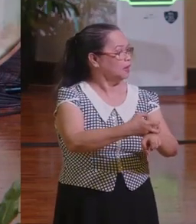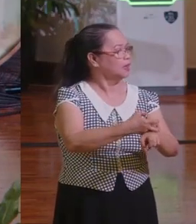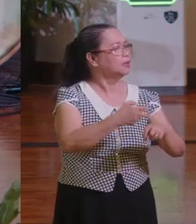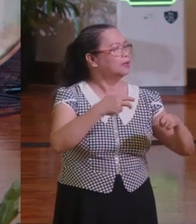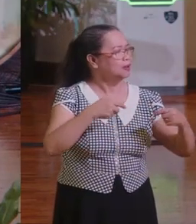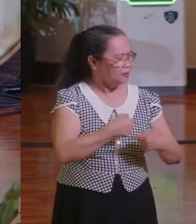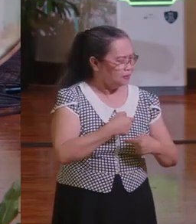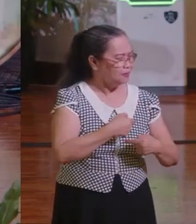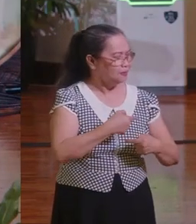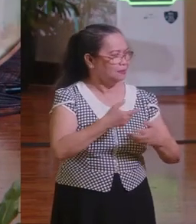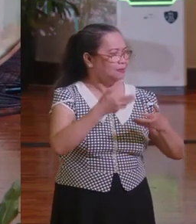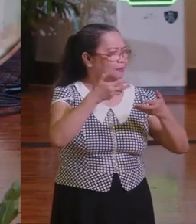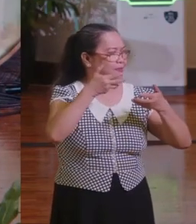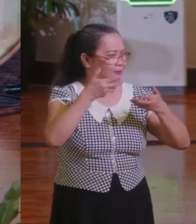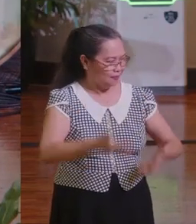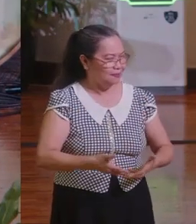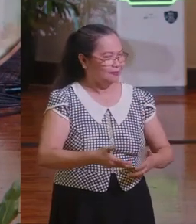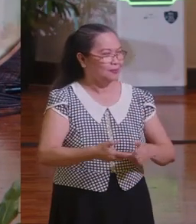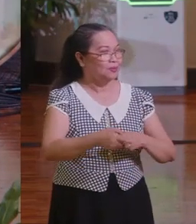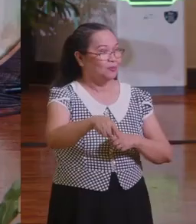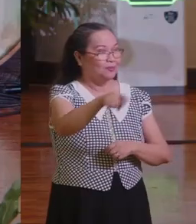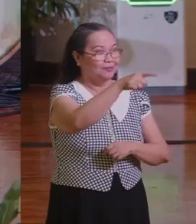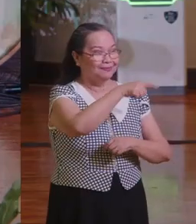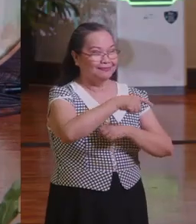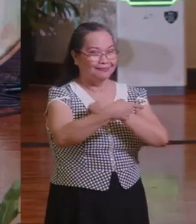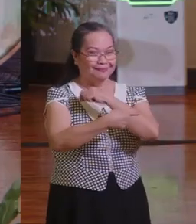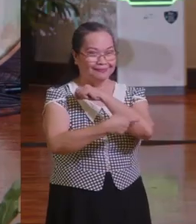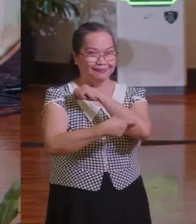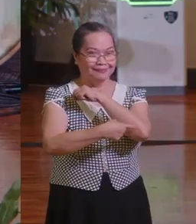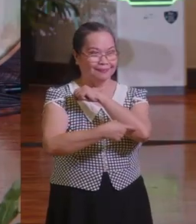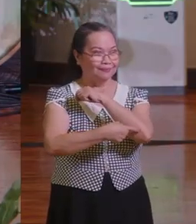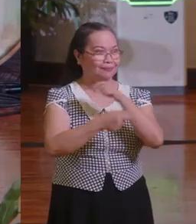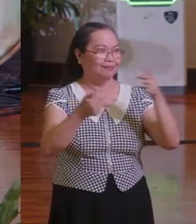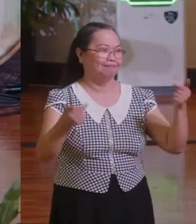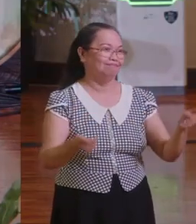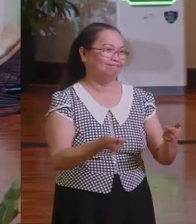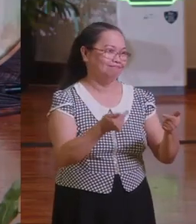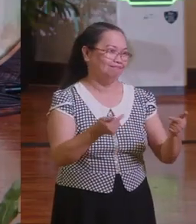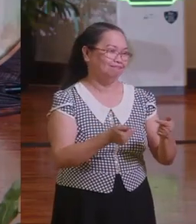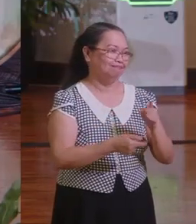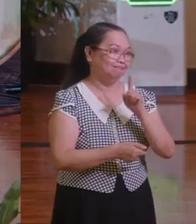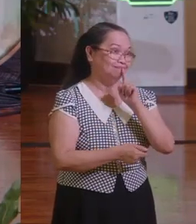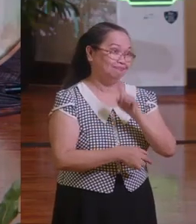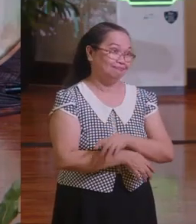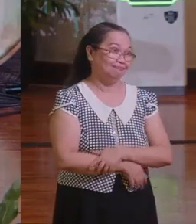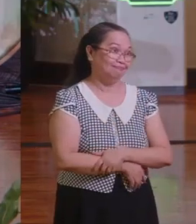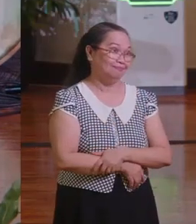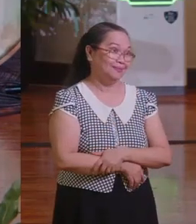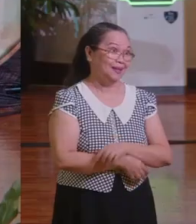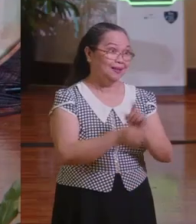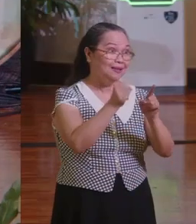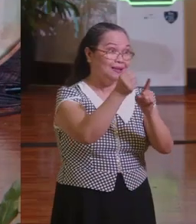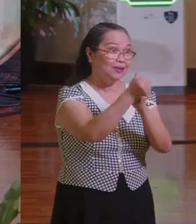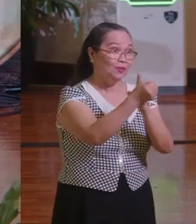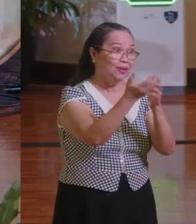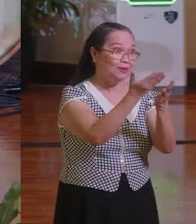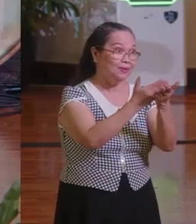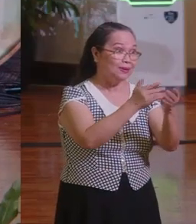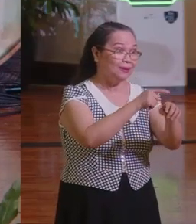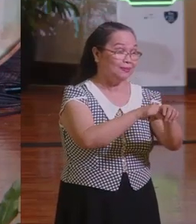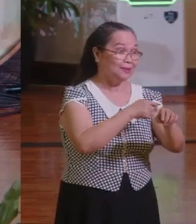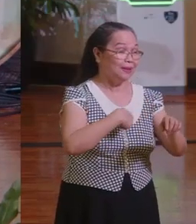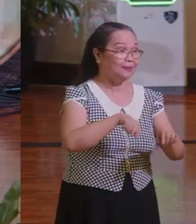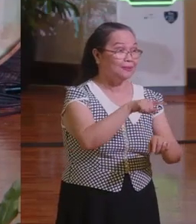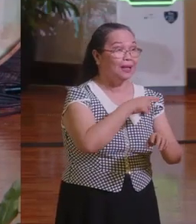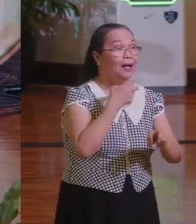mahirap. At natetempt tayo na magkasala. Yung mga ganyang klaseng sitwasyon, kung minsan, masyadong